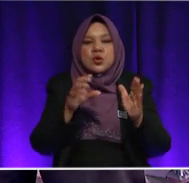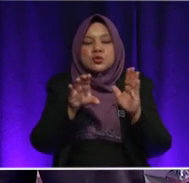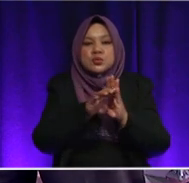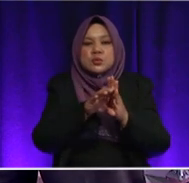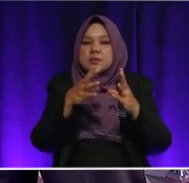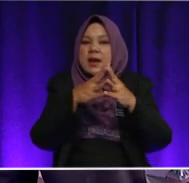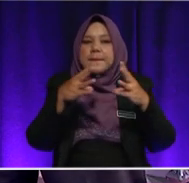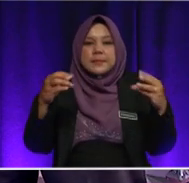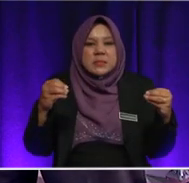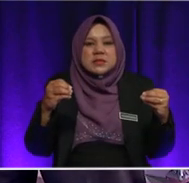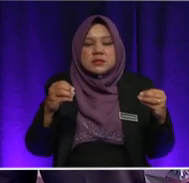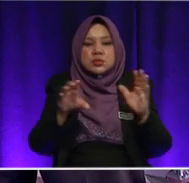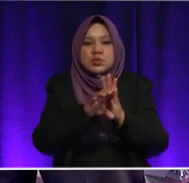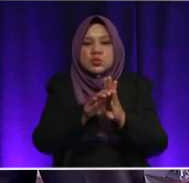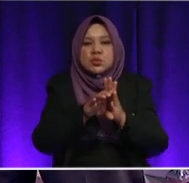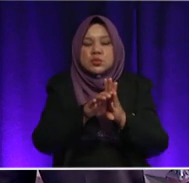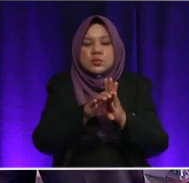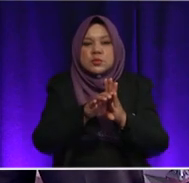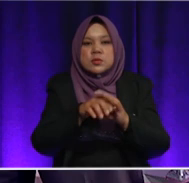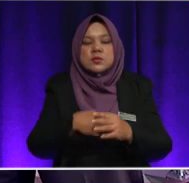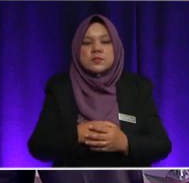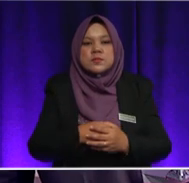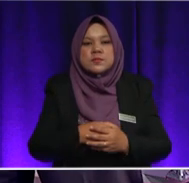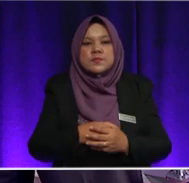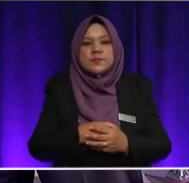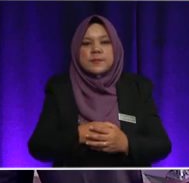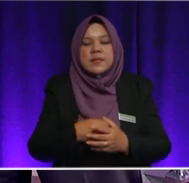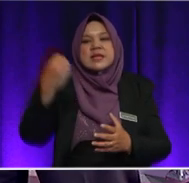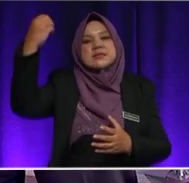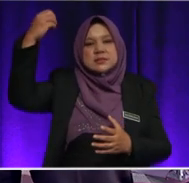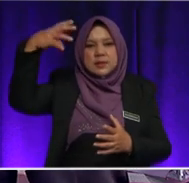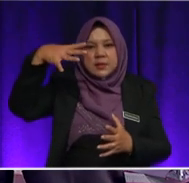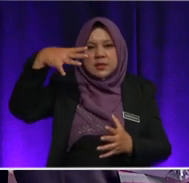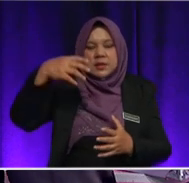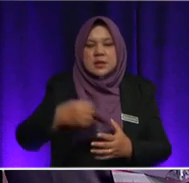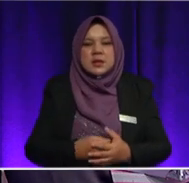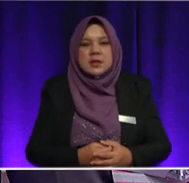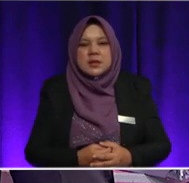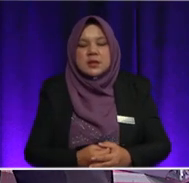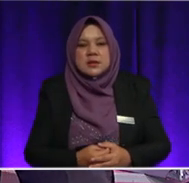habis-habis contoh paling jelas paling senang cahaya matahari